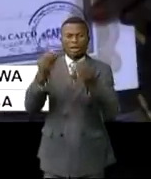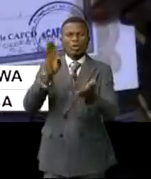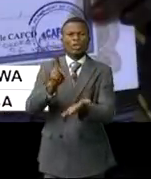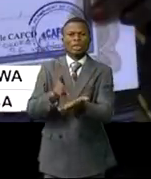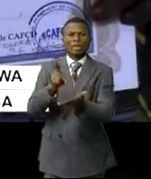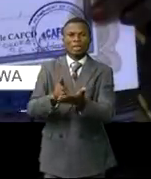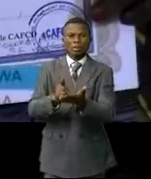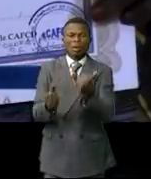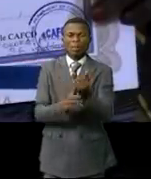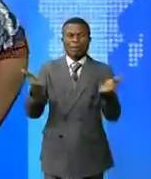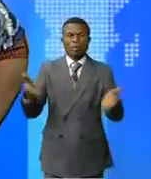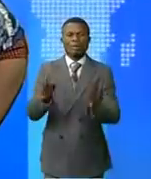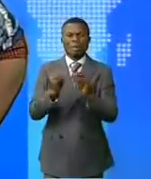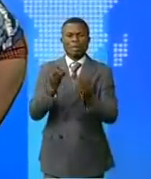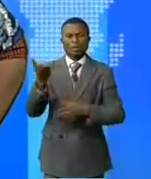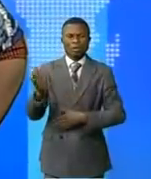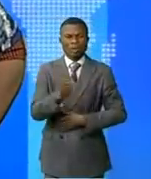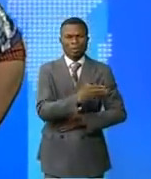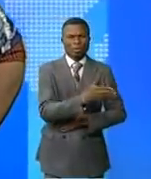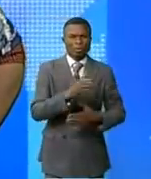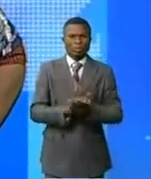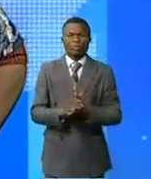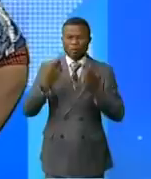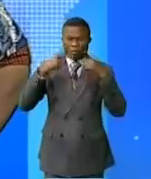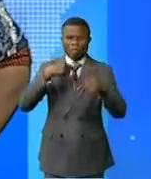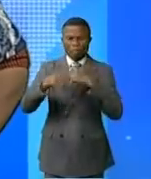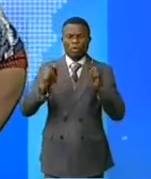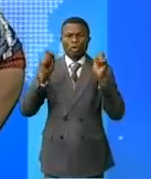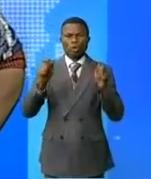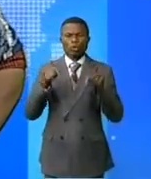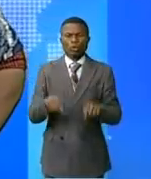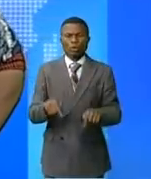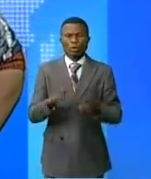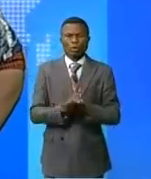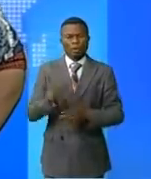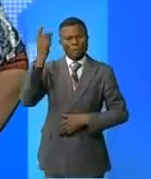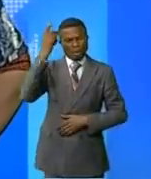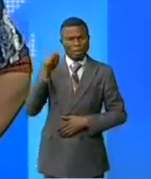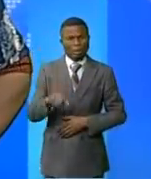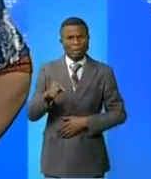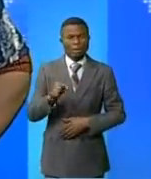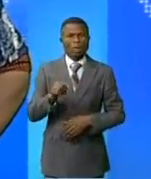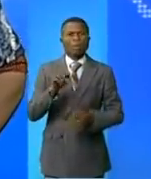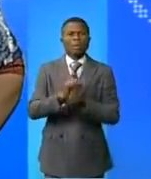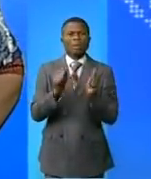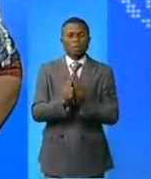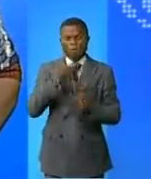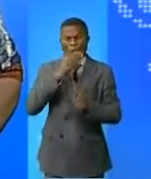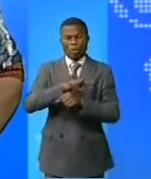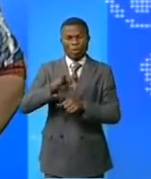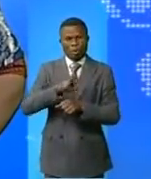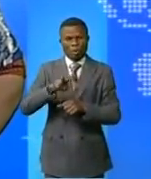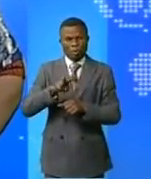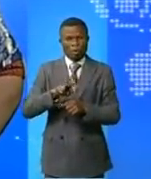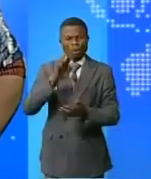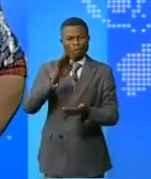aux récipiendaires. Comme annoncé au début de ce journal, à Kinshasa, le nombre des cas de contamination de